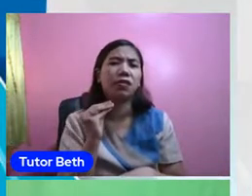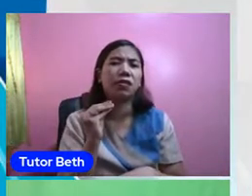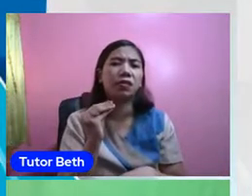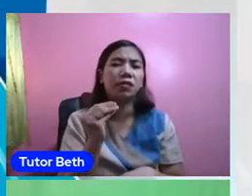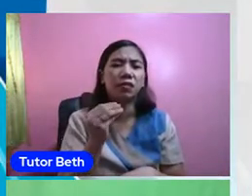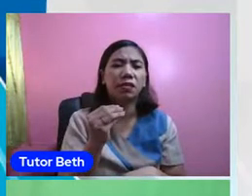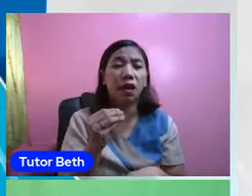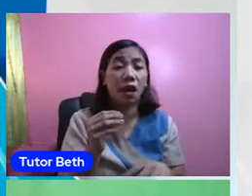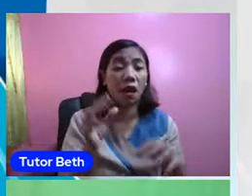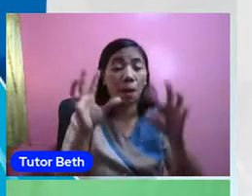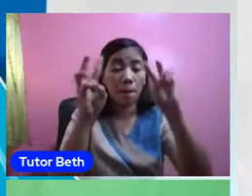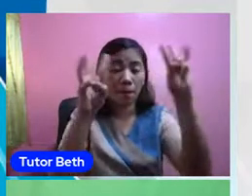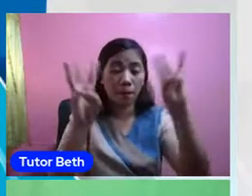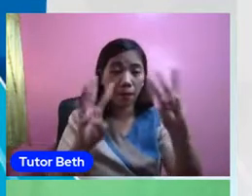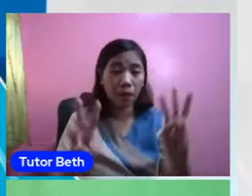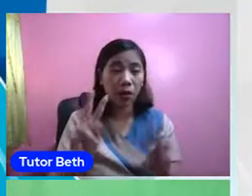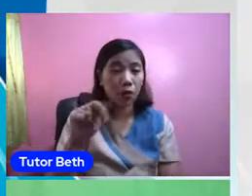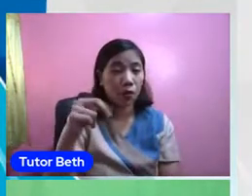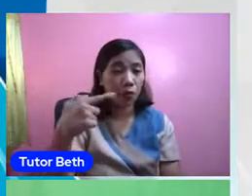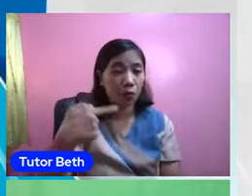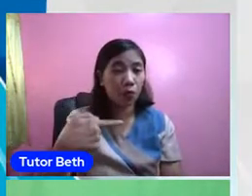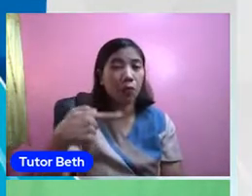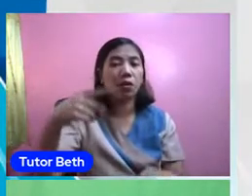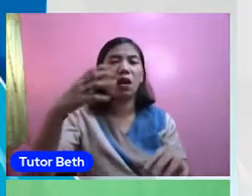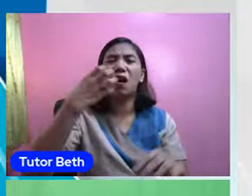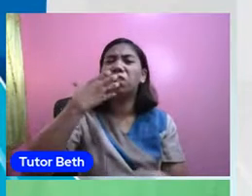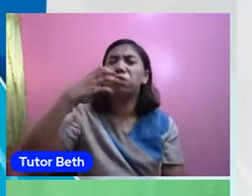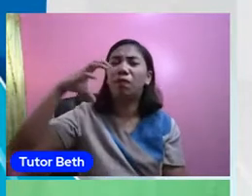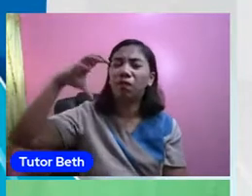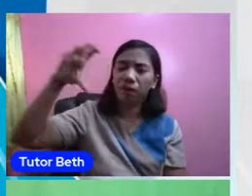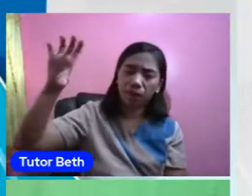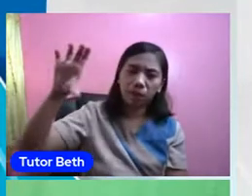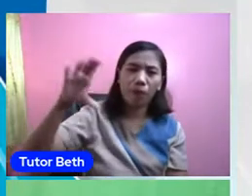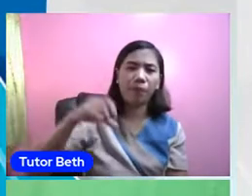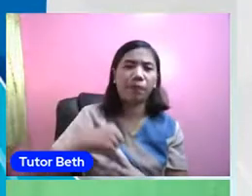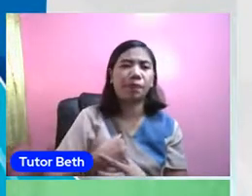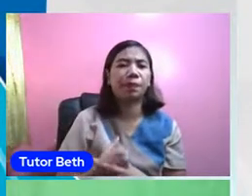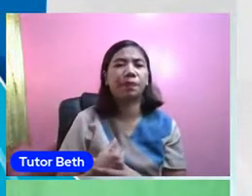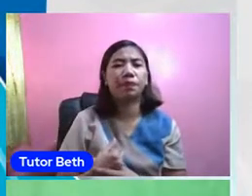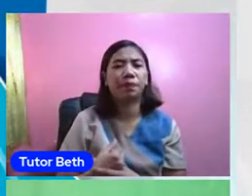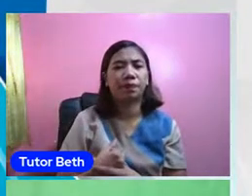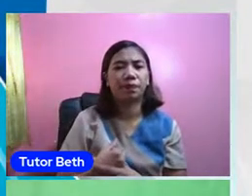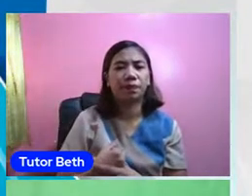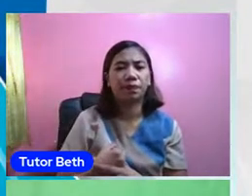-araw. O, tag-araw naman ha, tag-araw. Kanina, tag- Ay, ma'am.